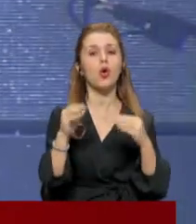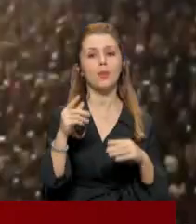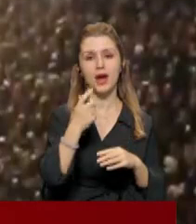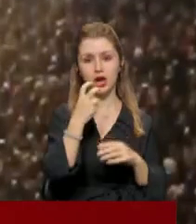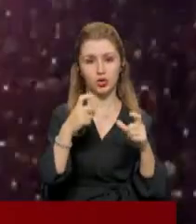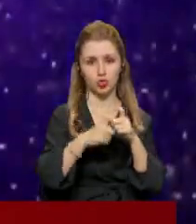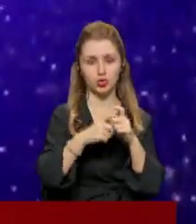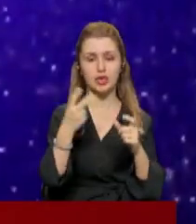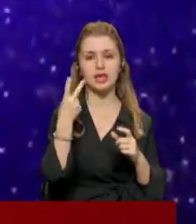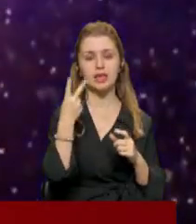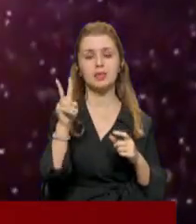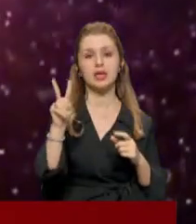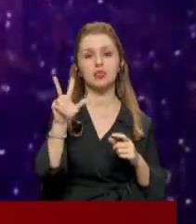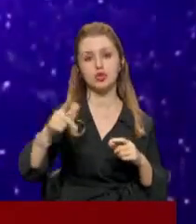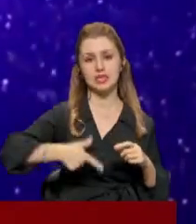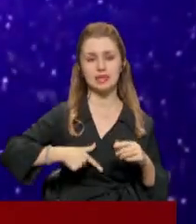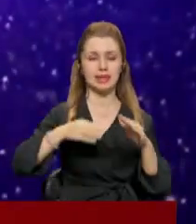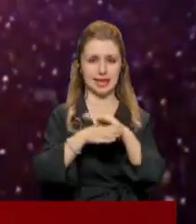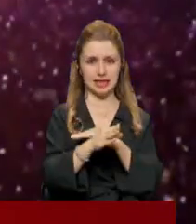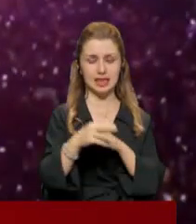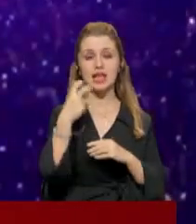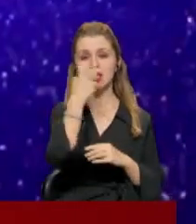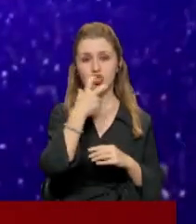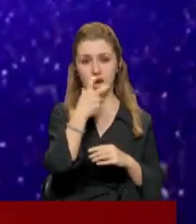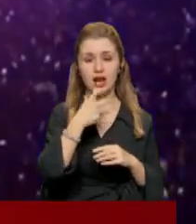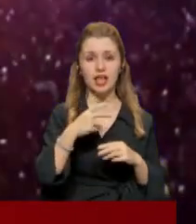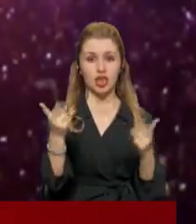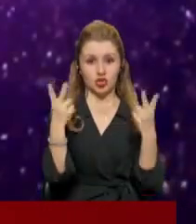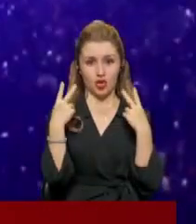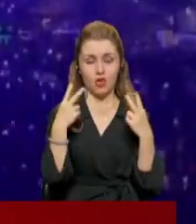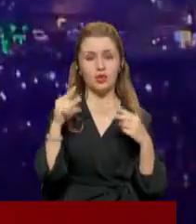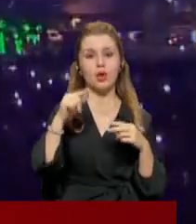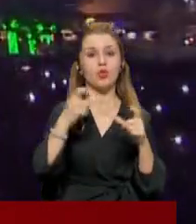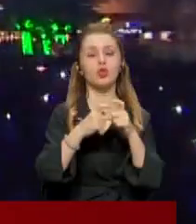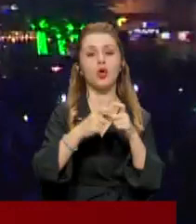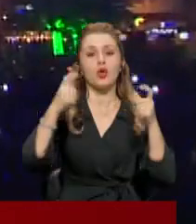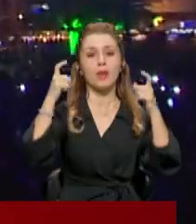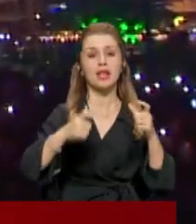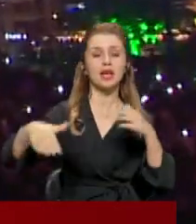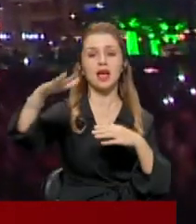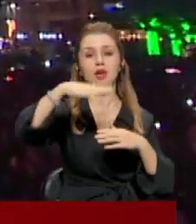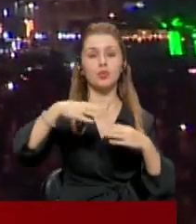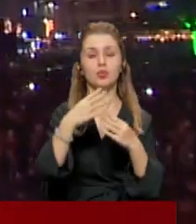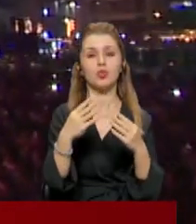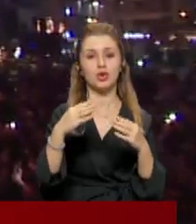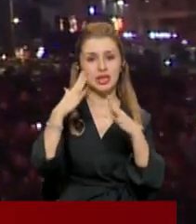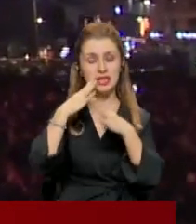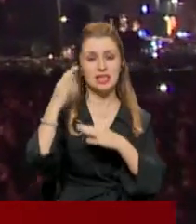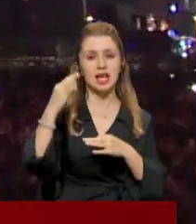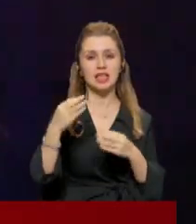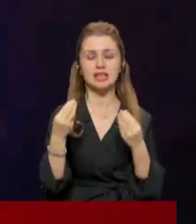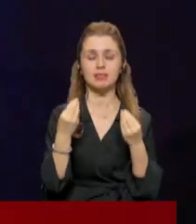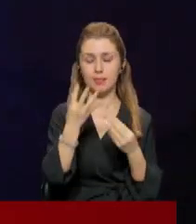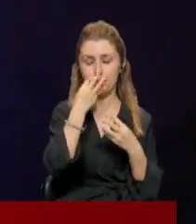Gülşen, 2023'e İzmir'de girdi. Şarkıları ve sahne şovuyla Gündoğdu Meydanı'na topladığı on binlerce İzmirli'yi büyüleyen